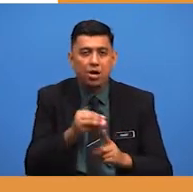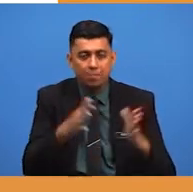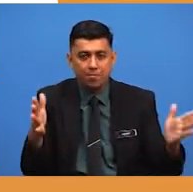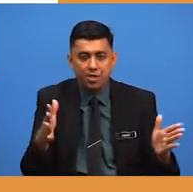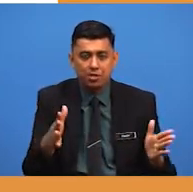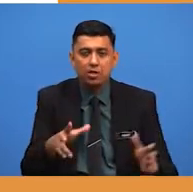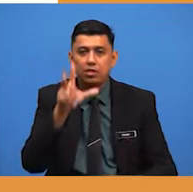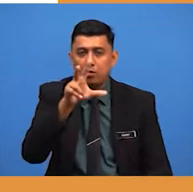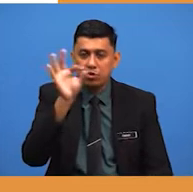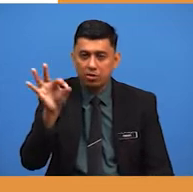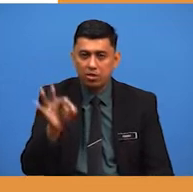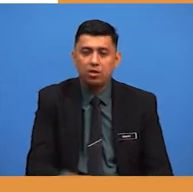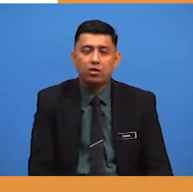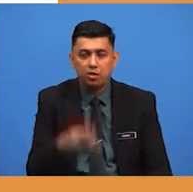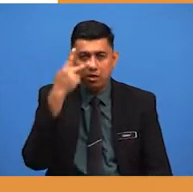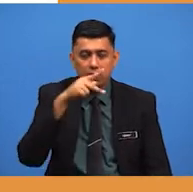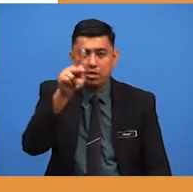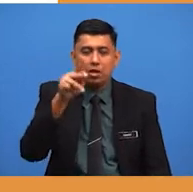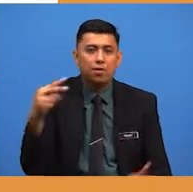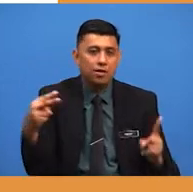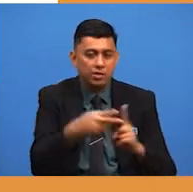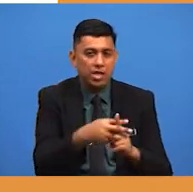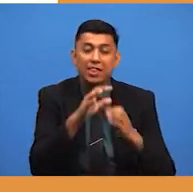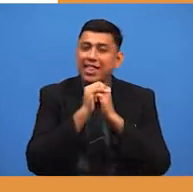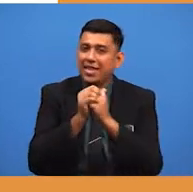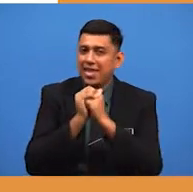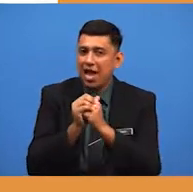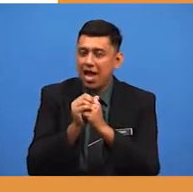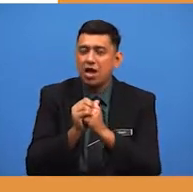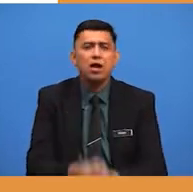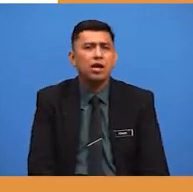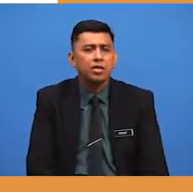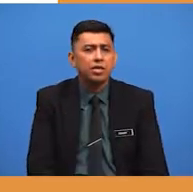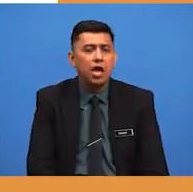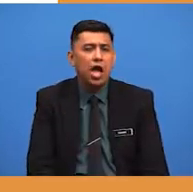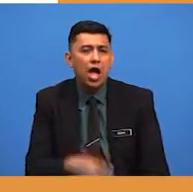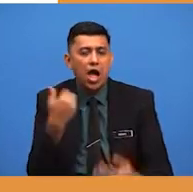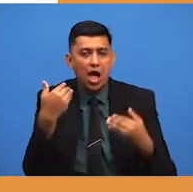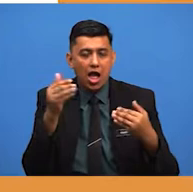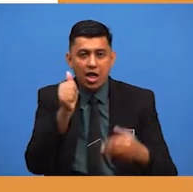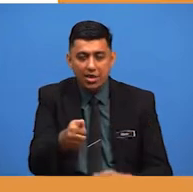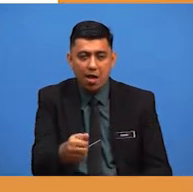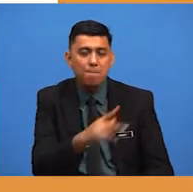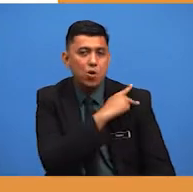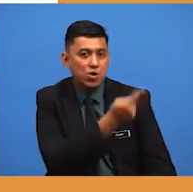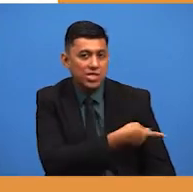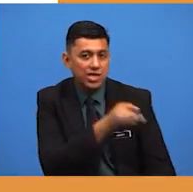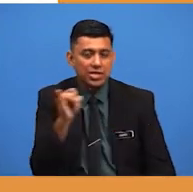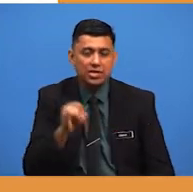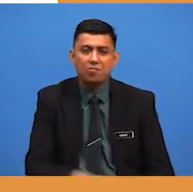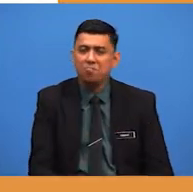daripada 39, paparkan mesej tahniah, anda menguasai.